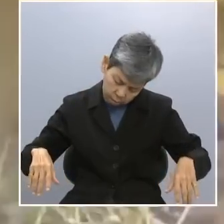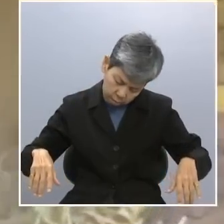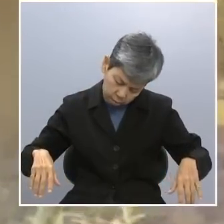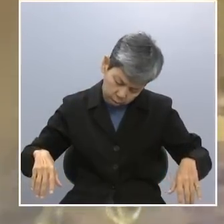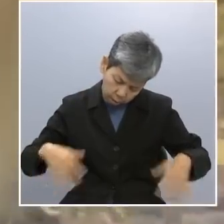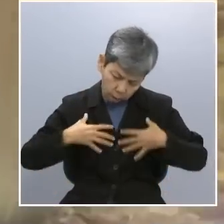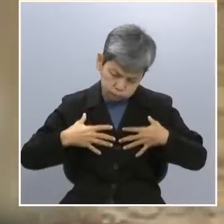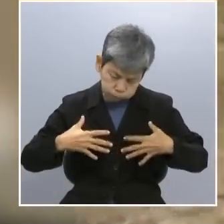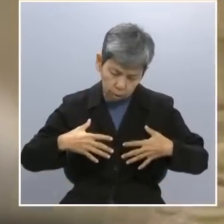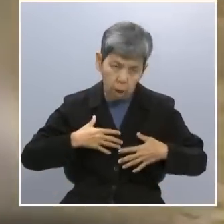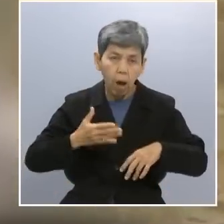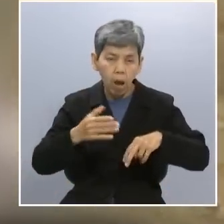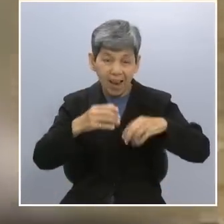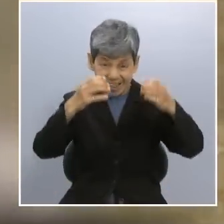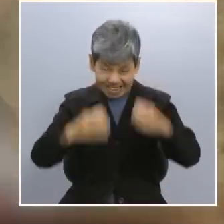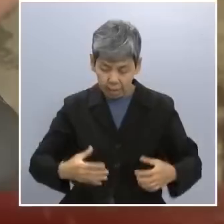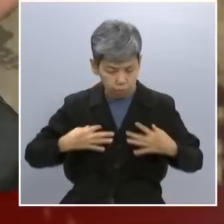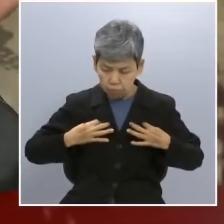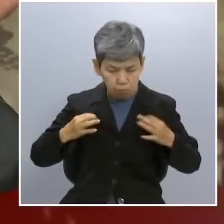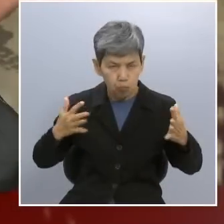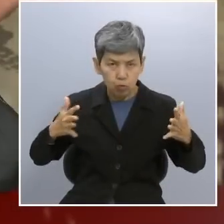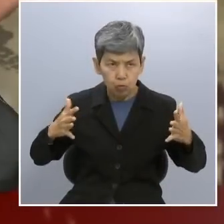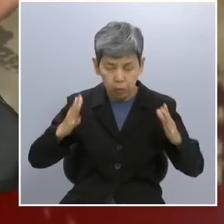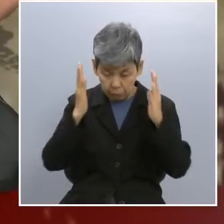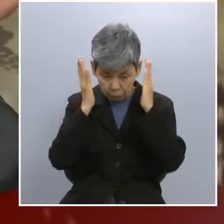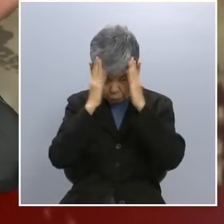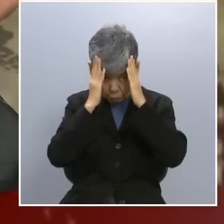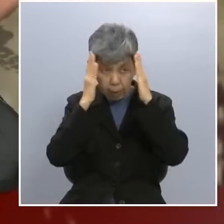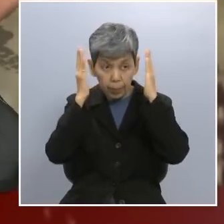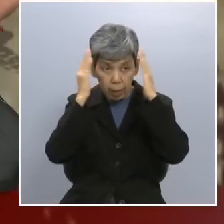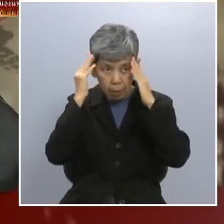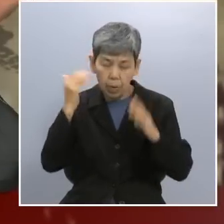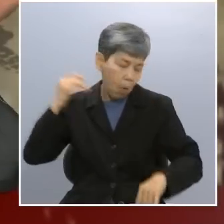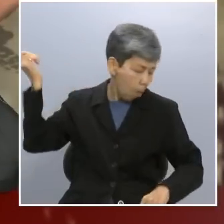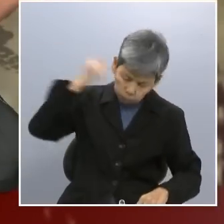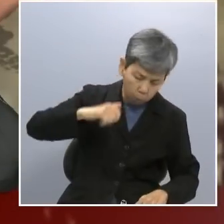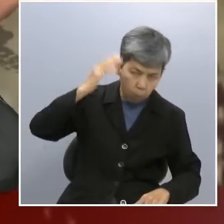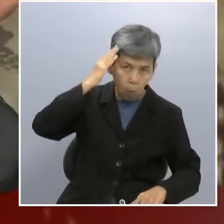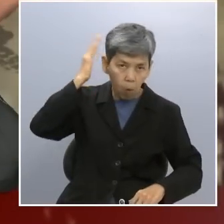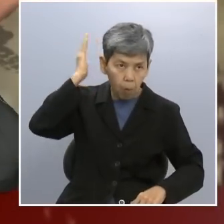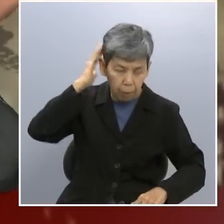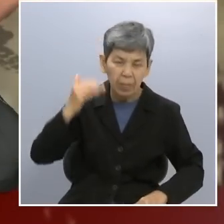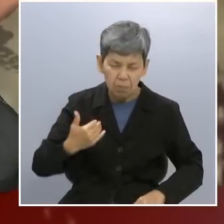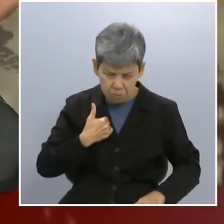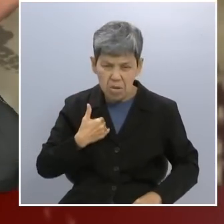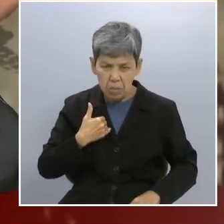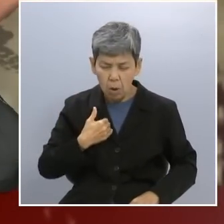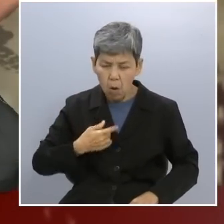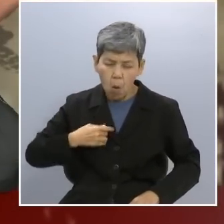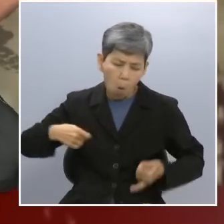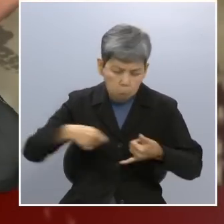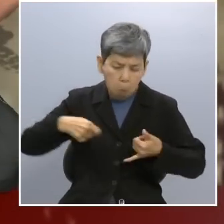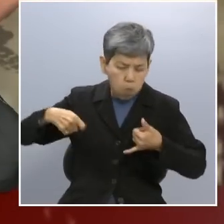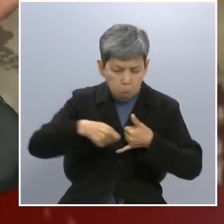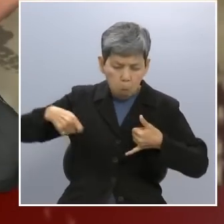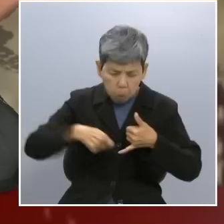ไม่สวมเสื้อสวมแต่กางเกงที่ศีรษะแล้วก็ตามลำตัวเนี่ยนะฮะถูกตีด้วยของแข็งยังพบว่ามีบาดแผลถูกแทงทั่วร่างกายเป็น